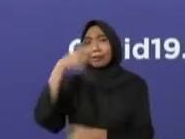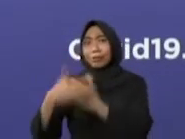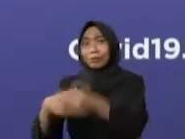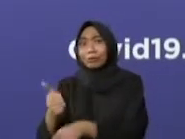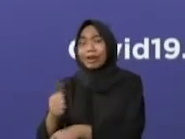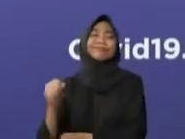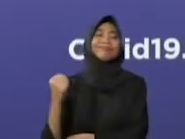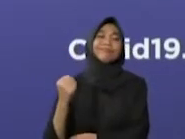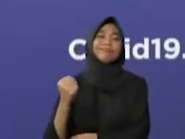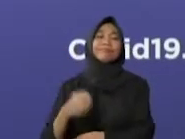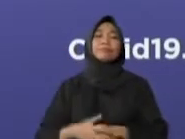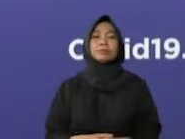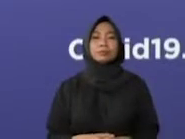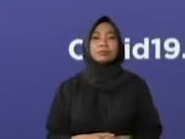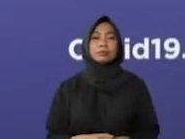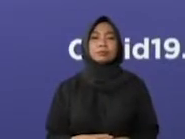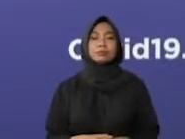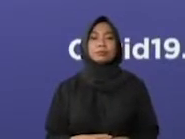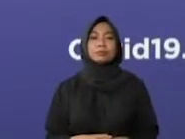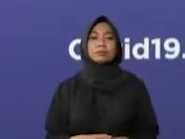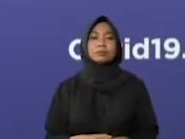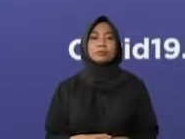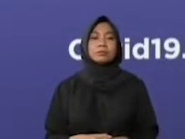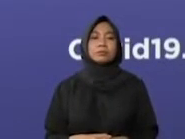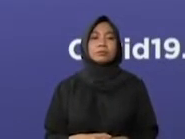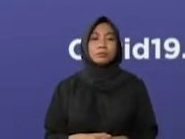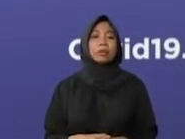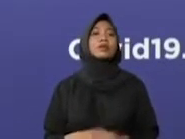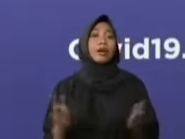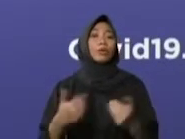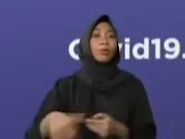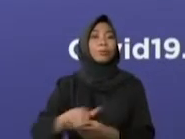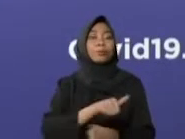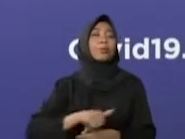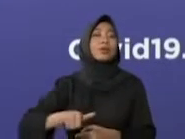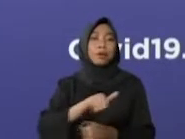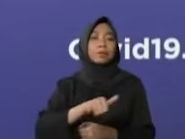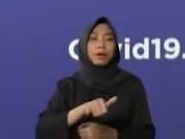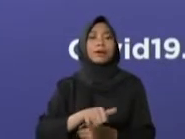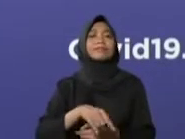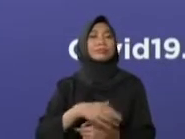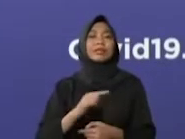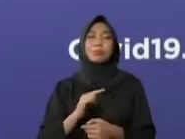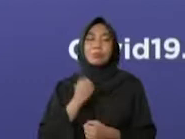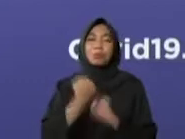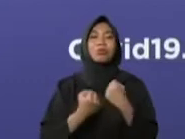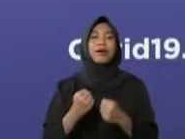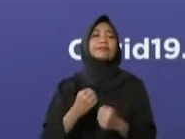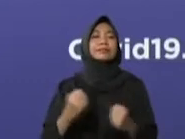produktif Oleh karena itu kita bersama-sama mengutamakan untuk sehat